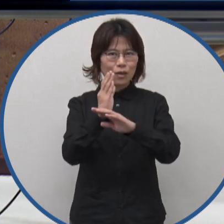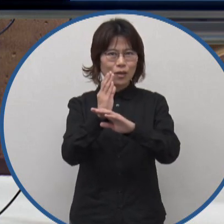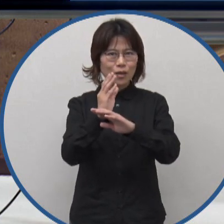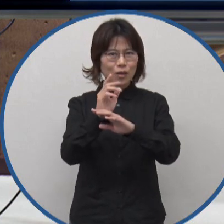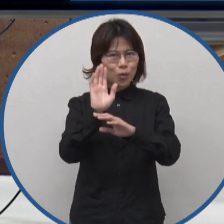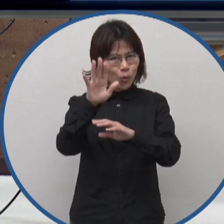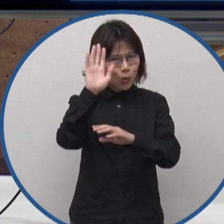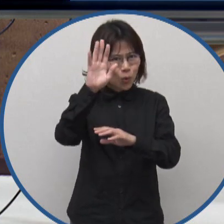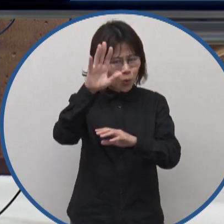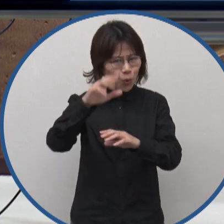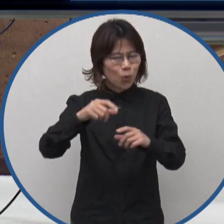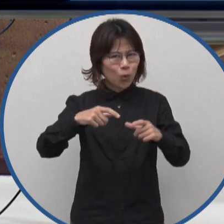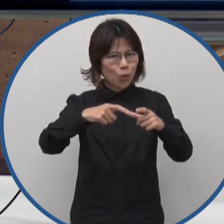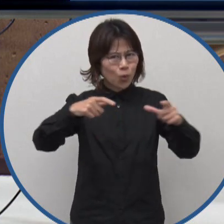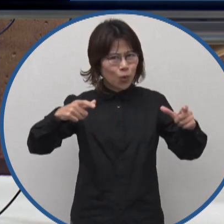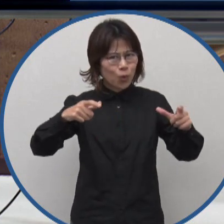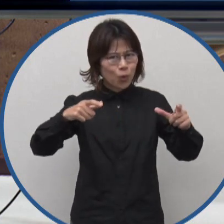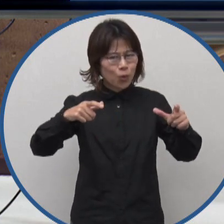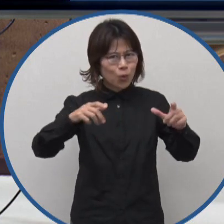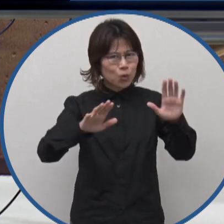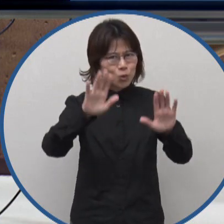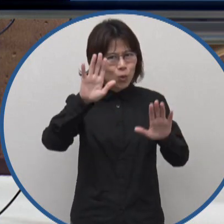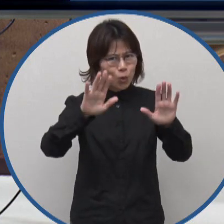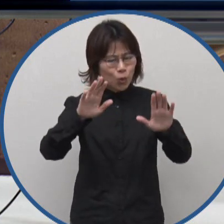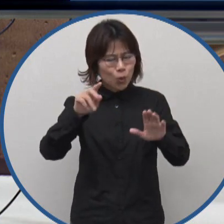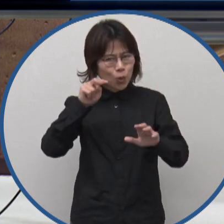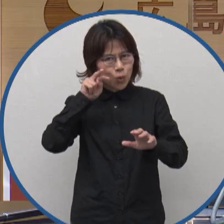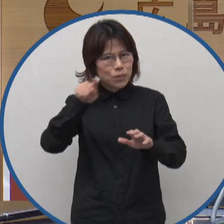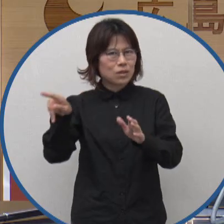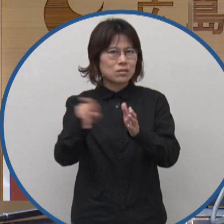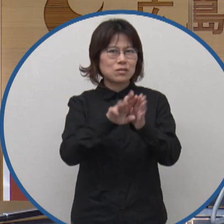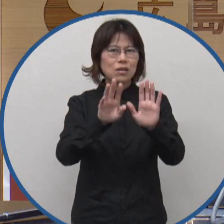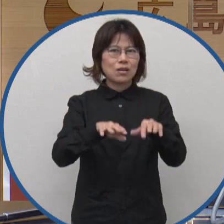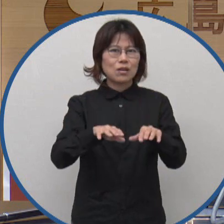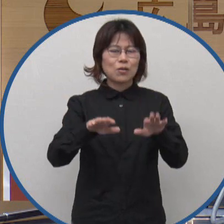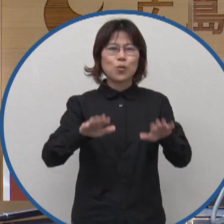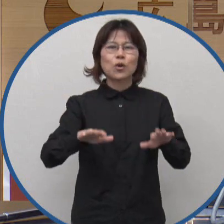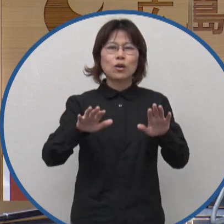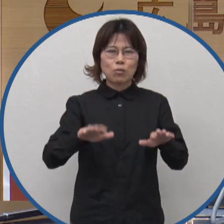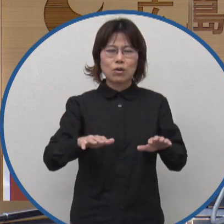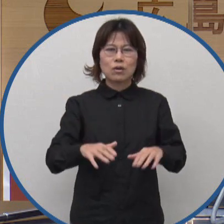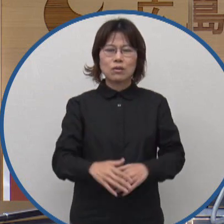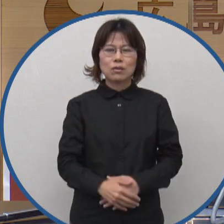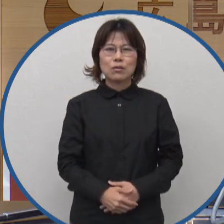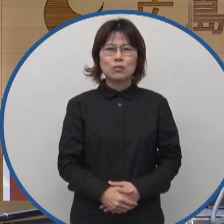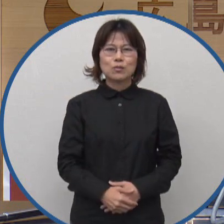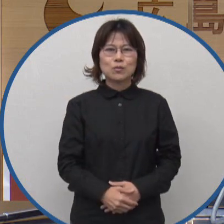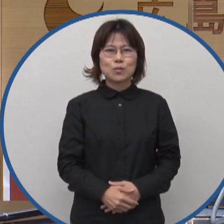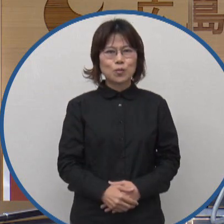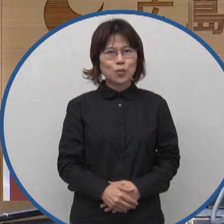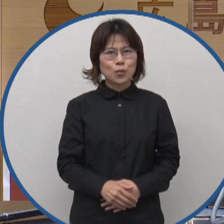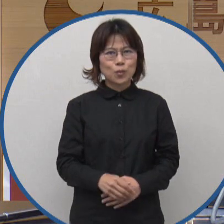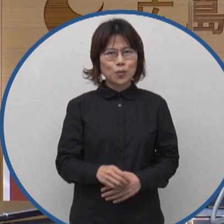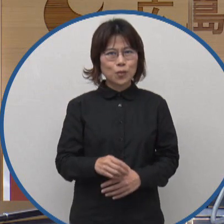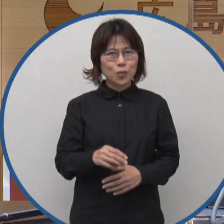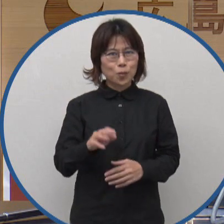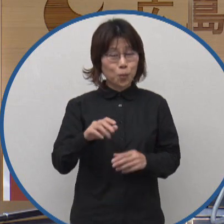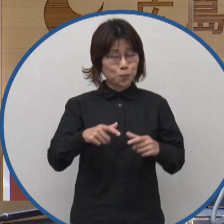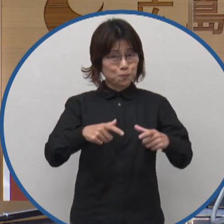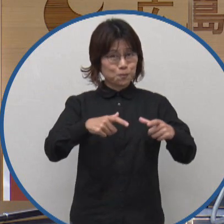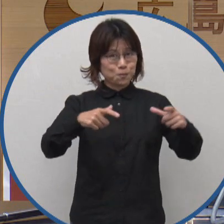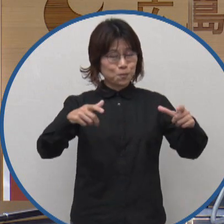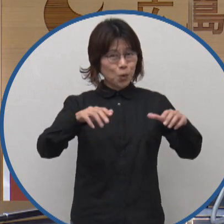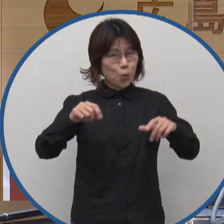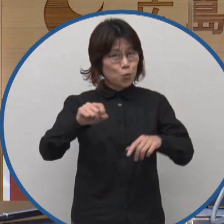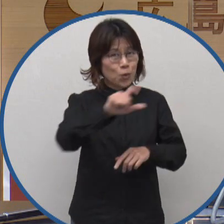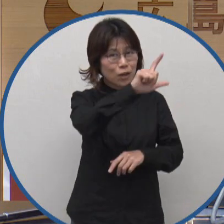れがどういうふうに推移をするかということをこれまで見てきたんですけども、まあ、今回はあのもうそうなるだろう